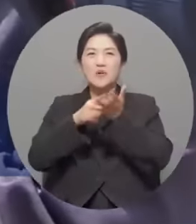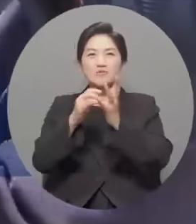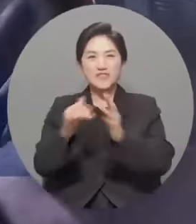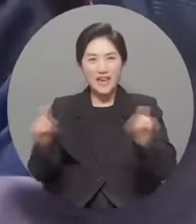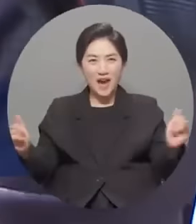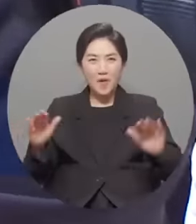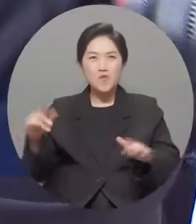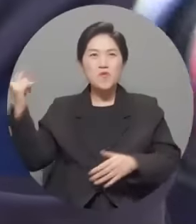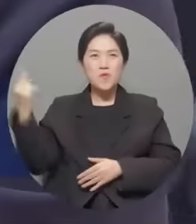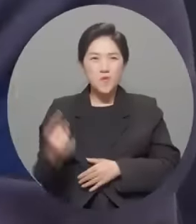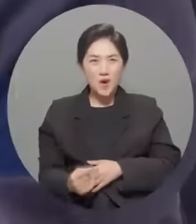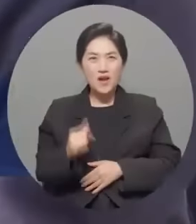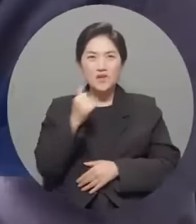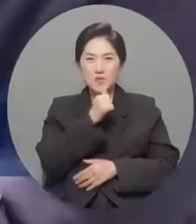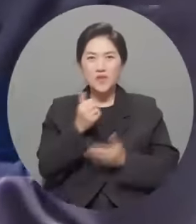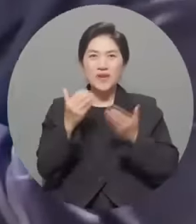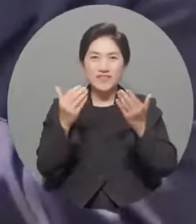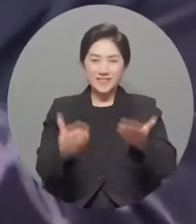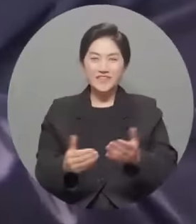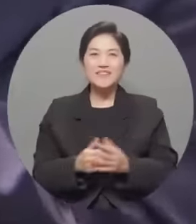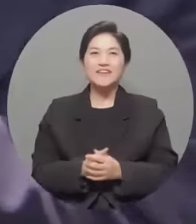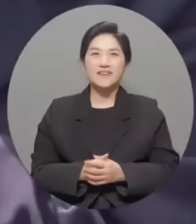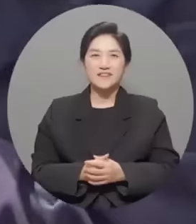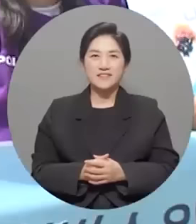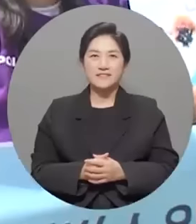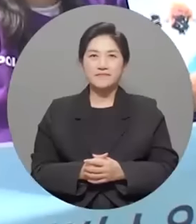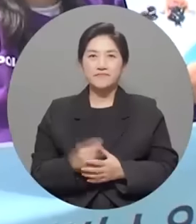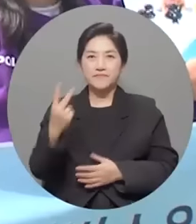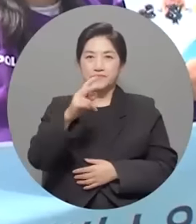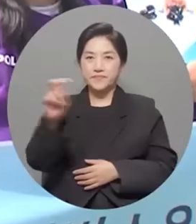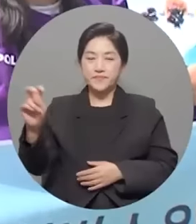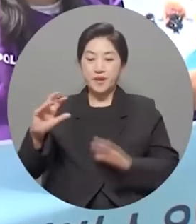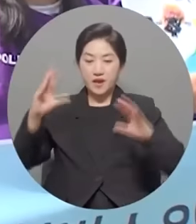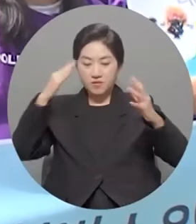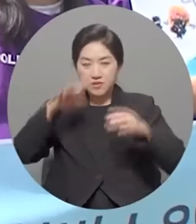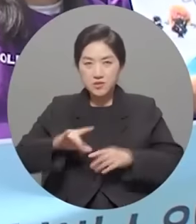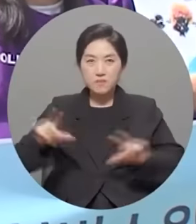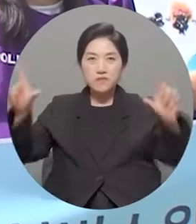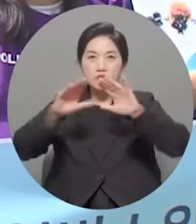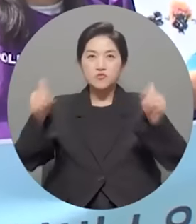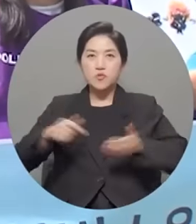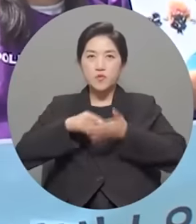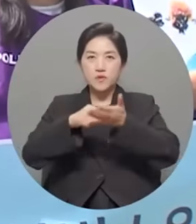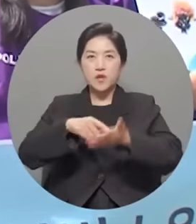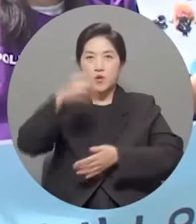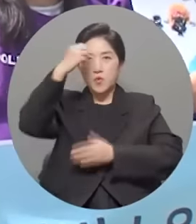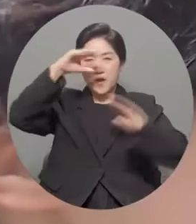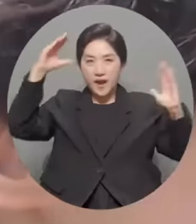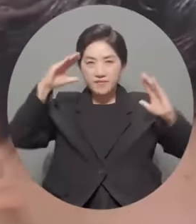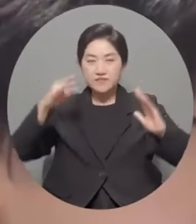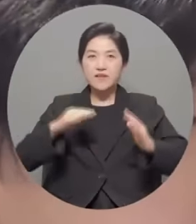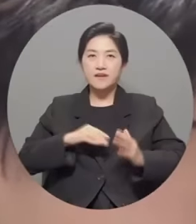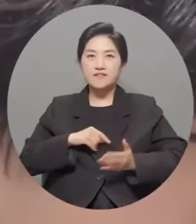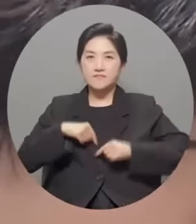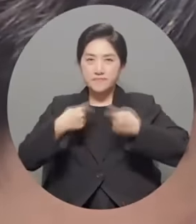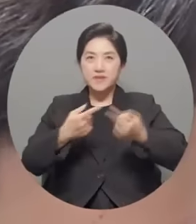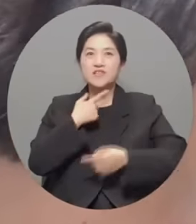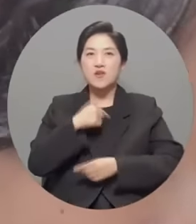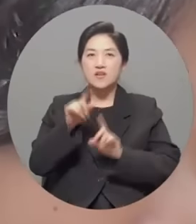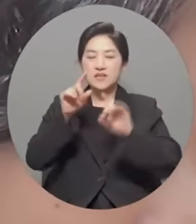오늘 이 자리에 와서 소개를 드리겠습니다. 2020년 국내 첫 기후소송에 고등학생 청구인으로 참여한 김석영